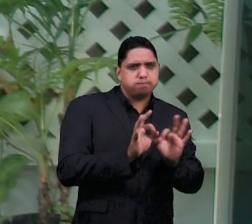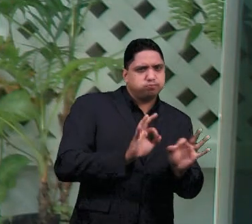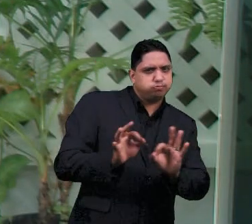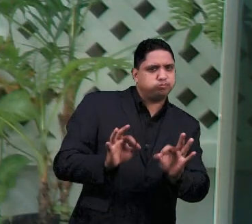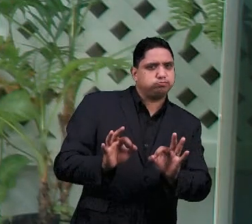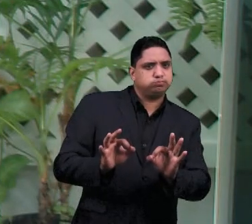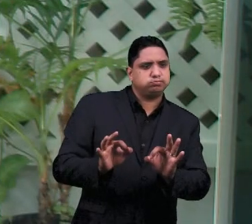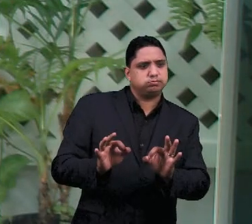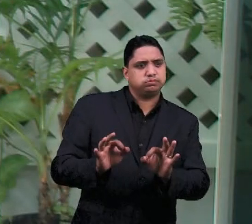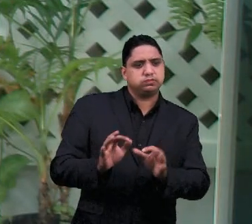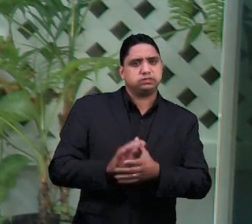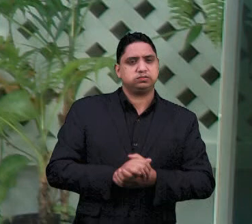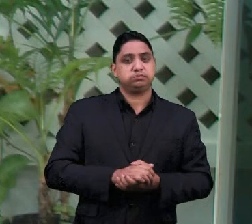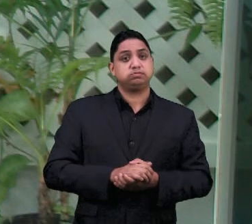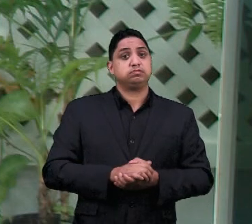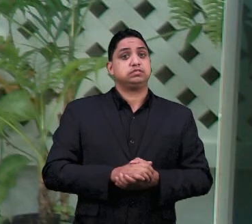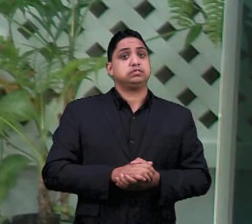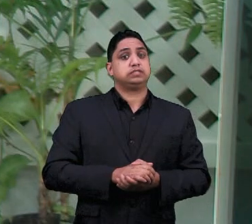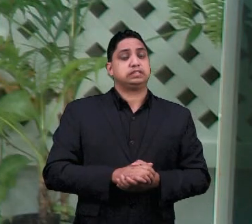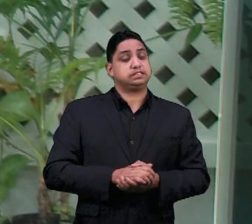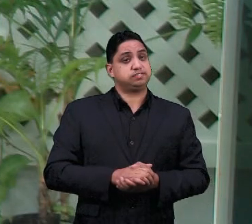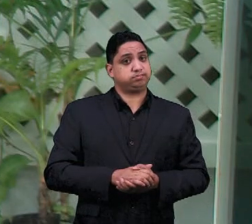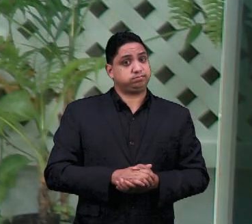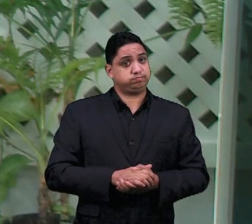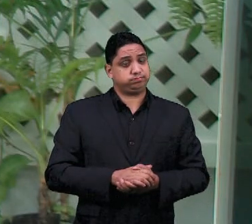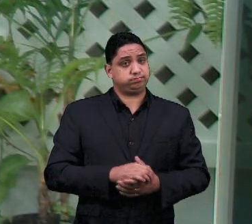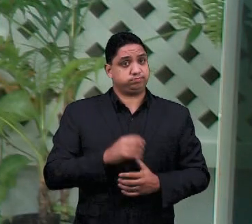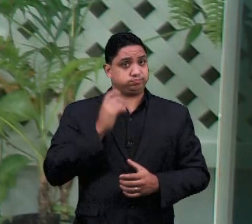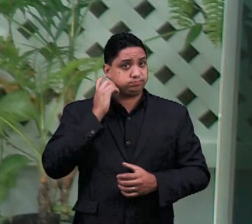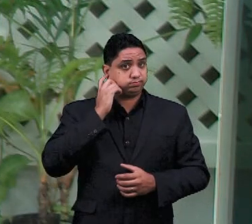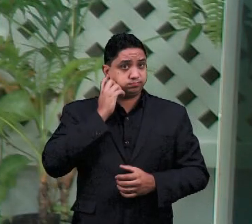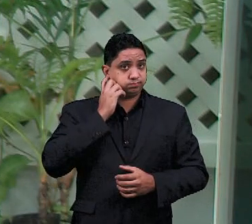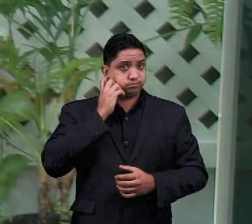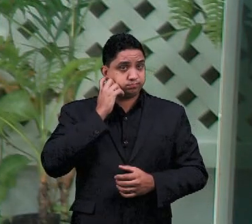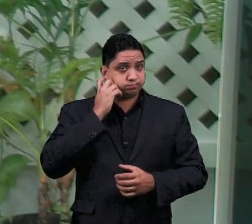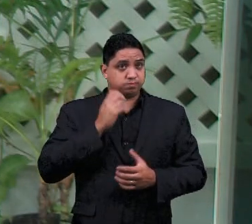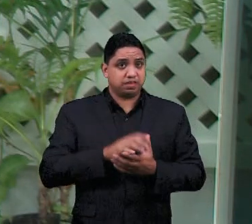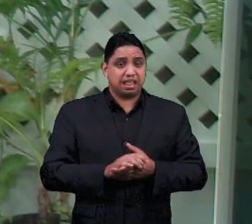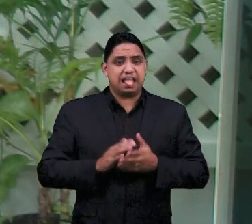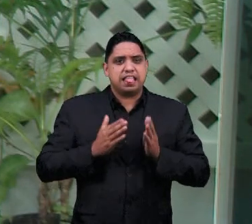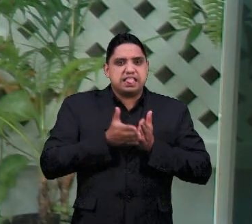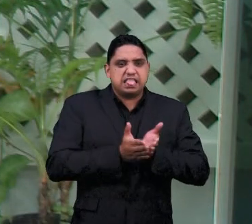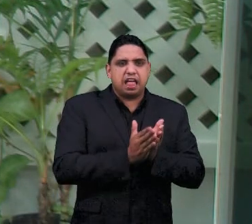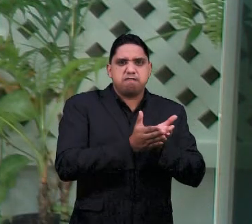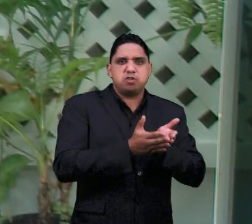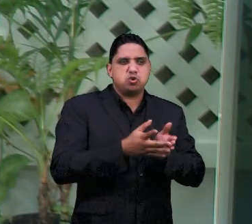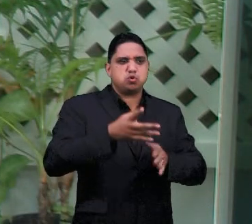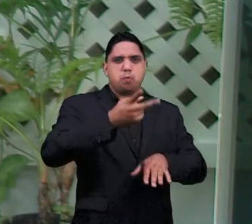dans la mer Méditerranée, des navires de guerre.